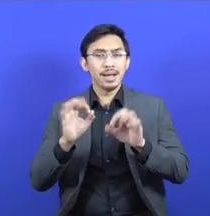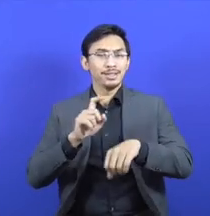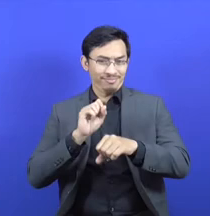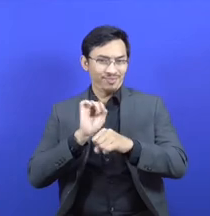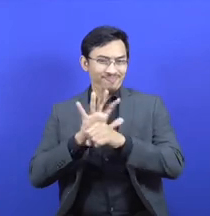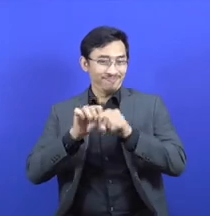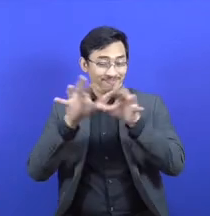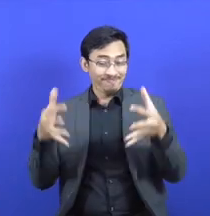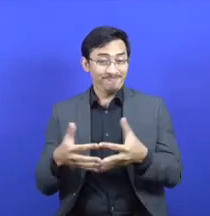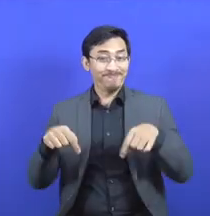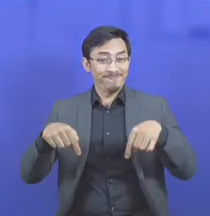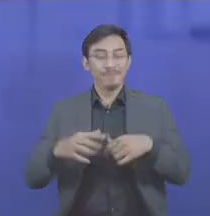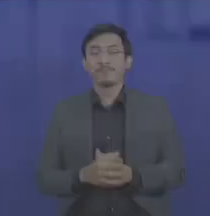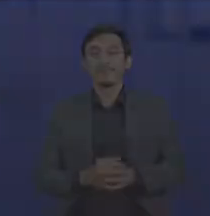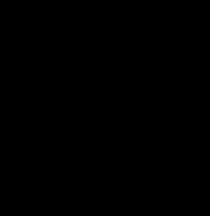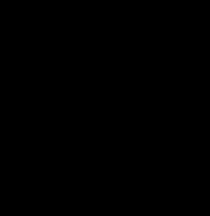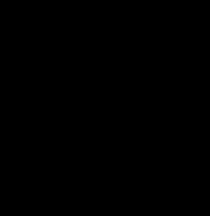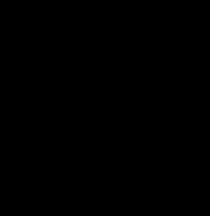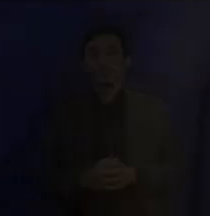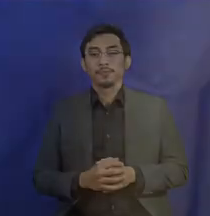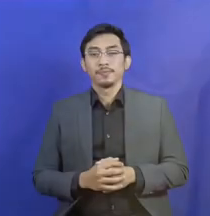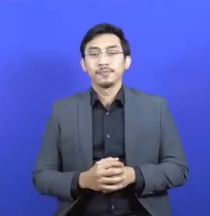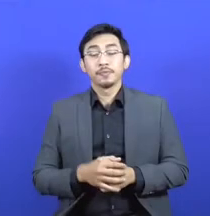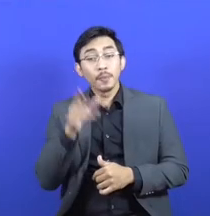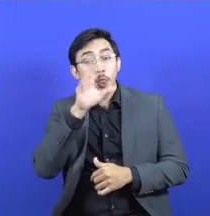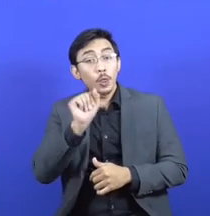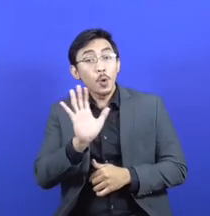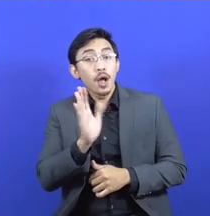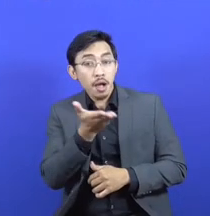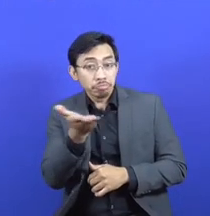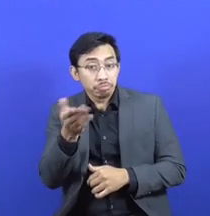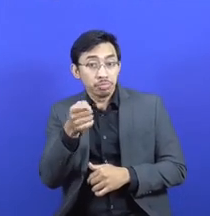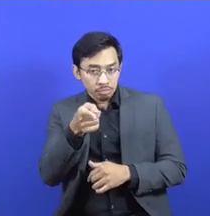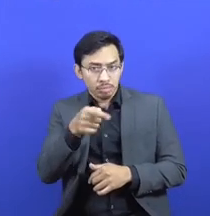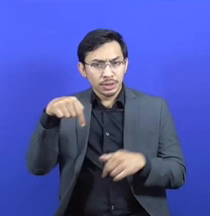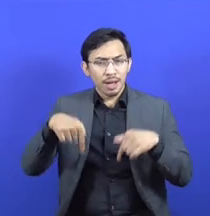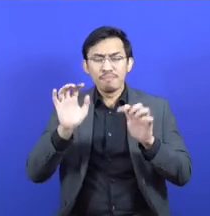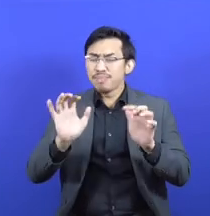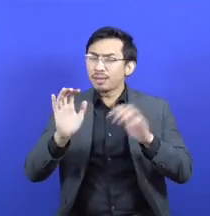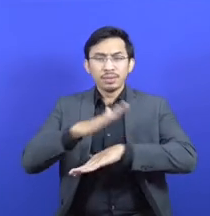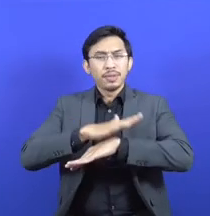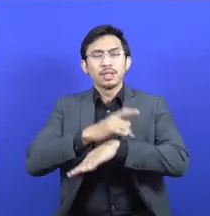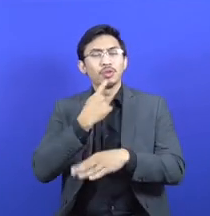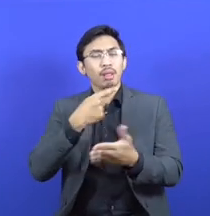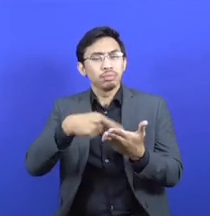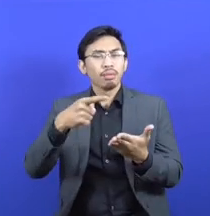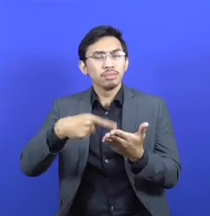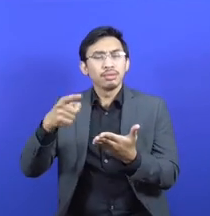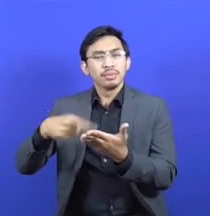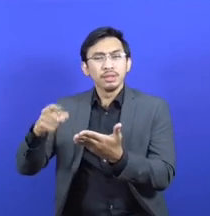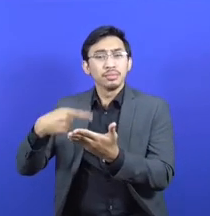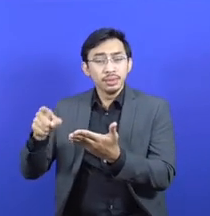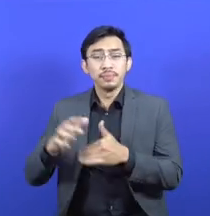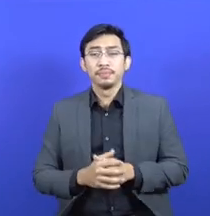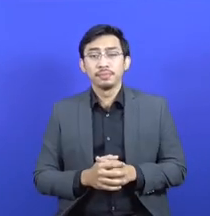pandemi COVID-19 ini. Udah tau gak sih? Iya, sekarang tuh banyak banget berita soal